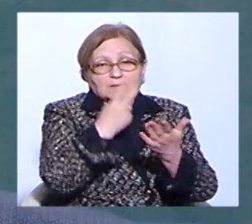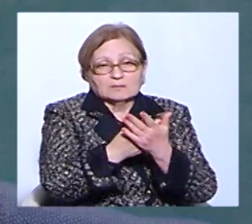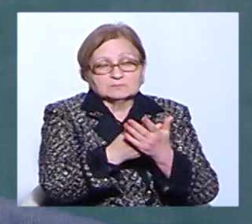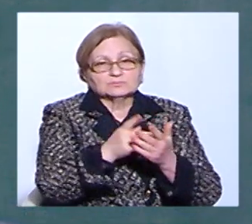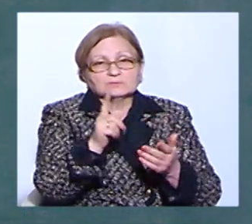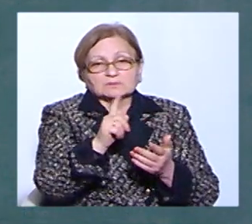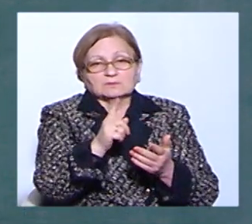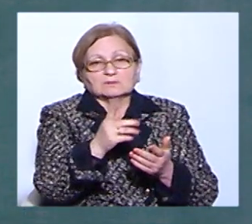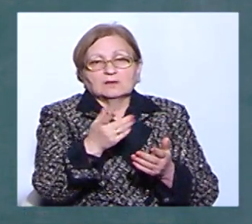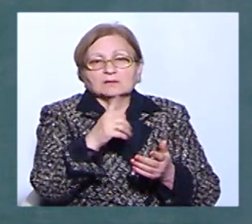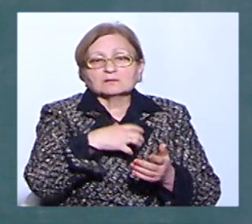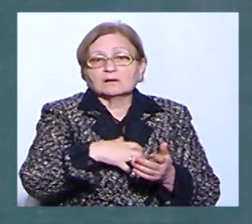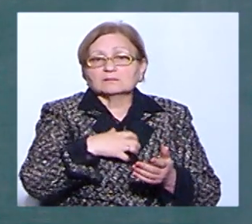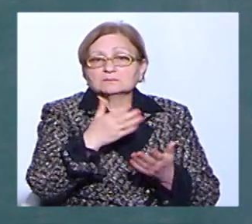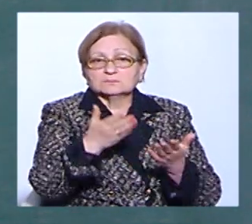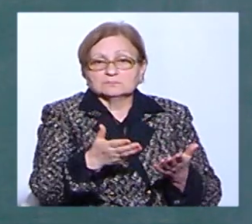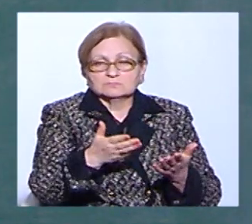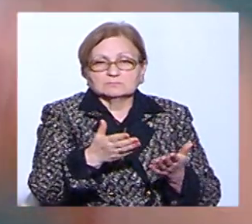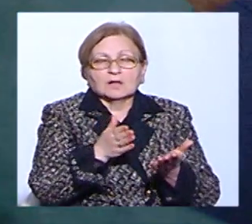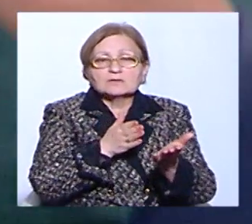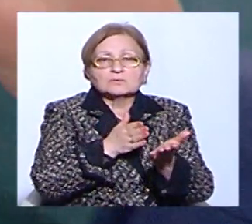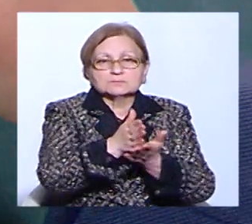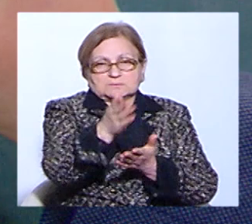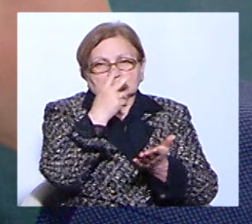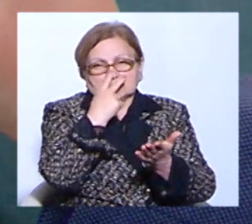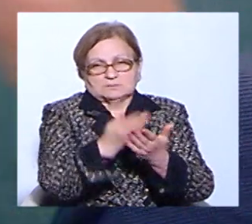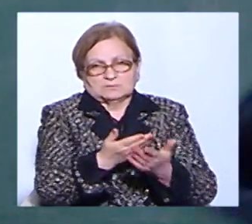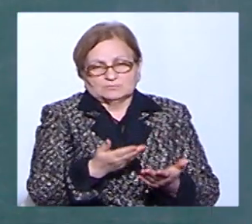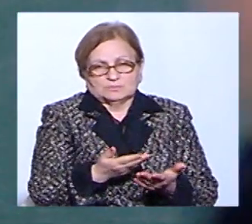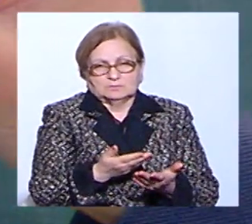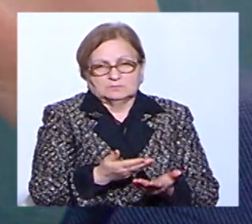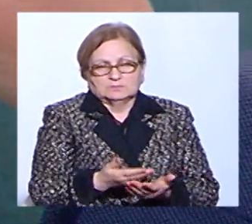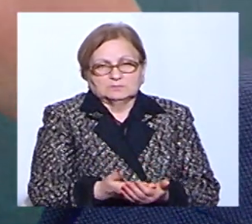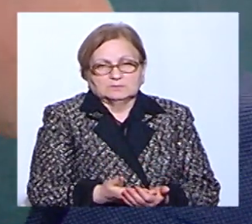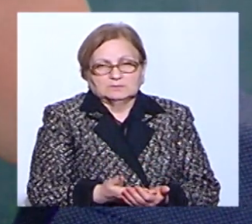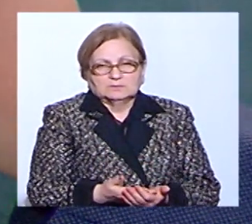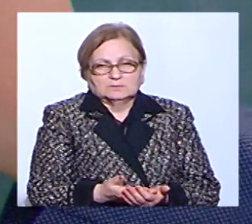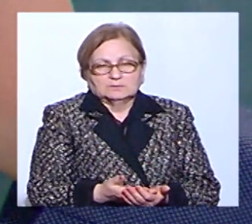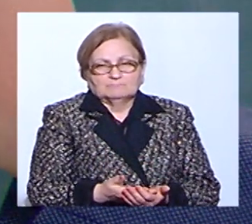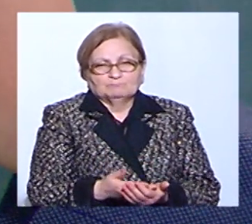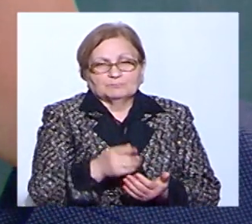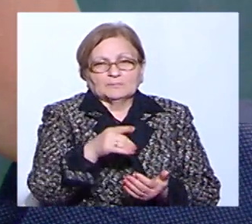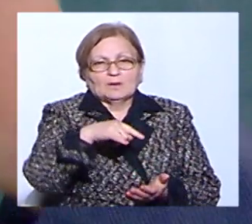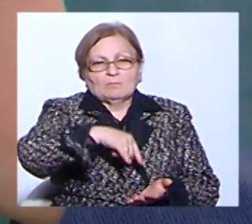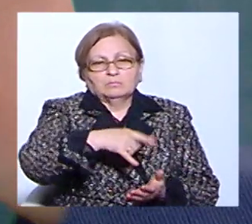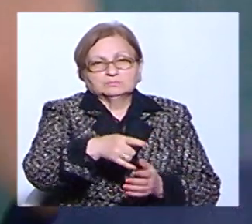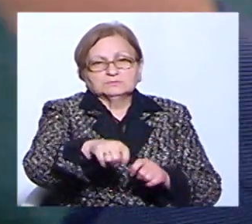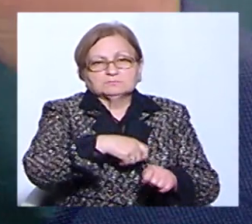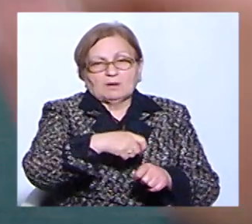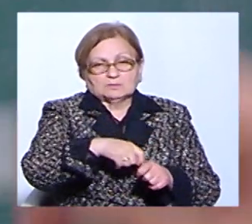ჩანს, მთავარ ესეც ვთქვათ, აი გეს გაძლევთ მთელი ამოცანის. ესე იგი, ფუძის ფართობი